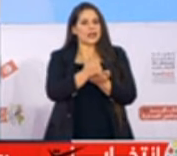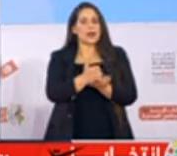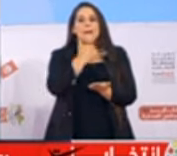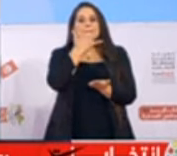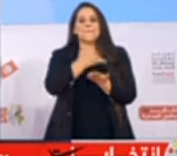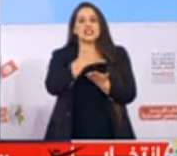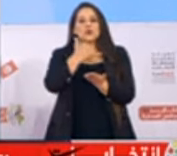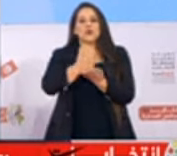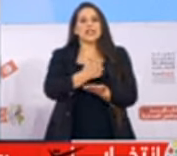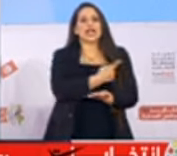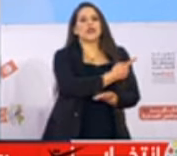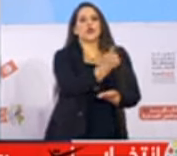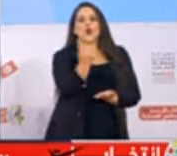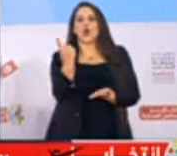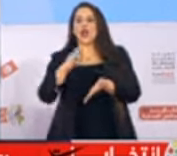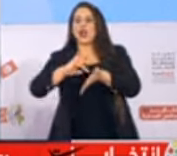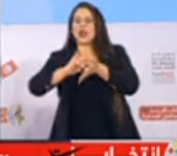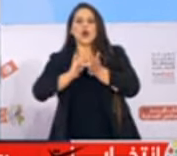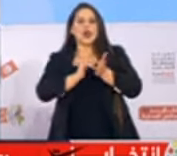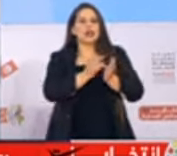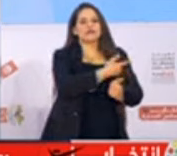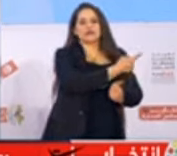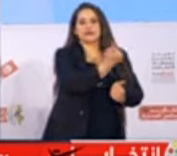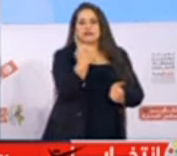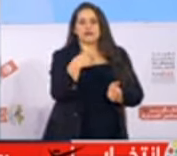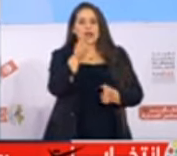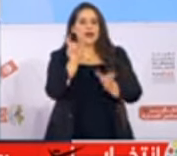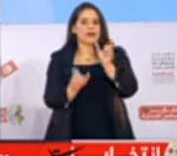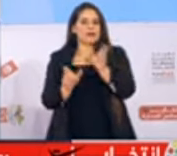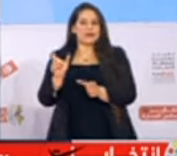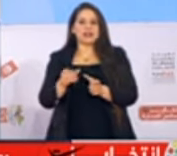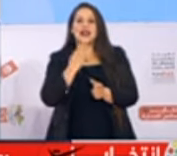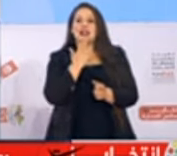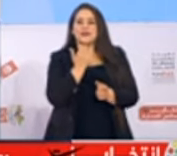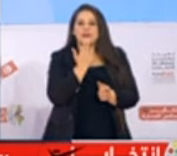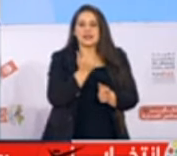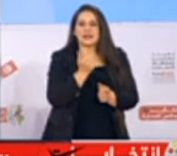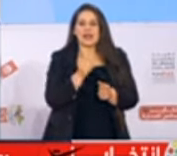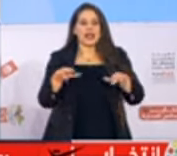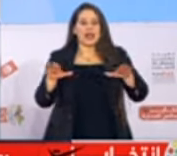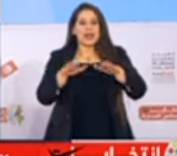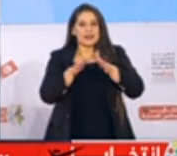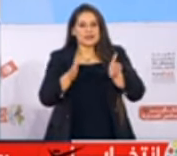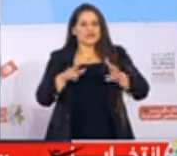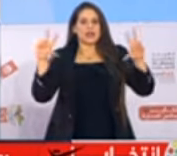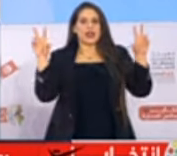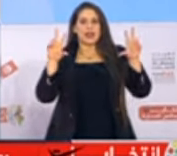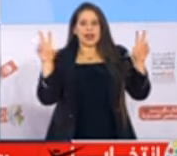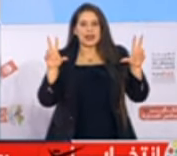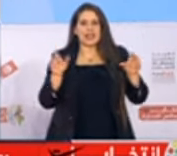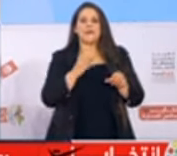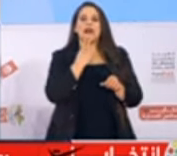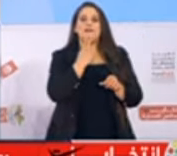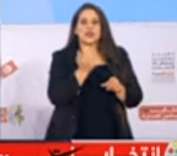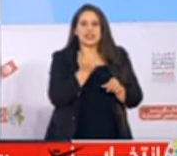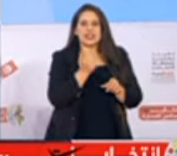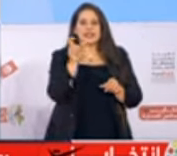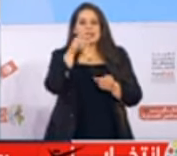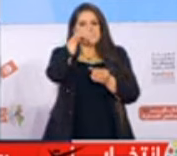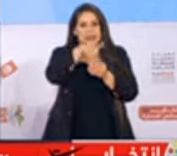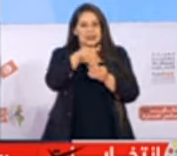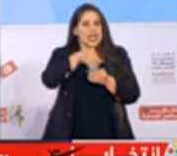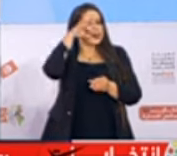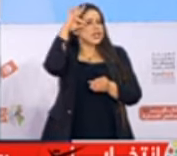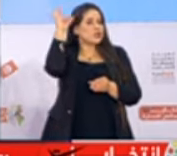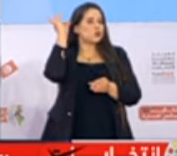مسؤولية الجميع اللي معناها لإنجاح أي مسار انتخابي. نبدأ بالإعلام، معناها المواطنين، الناخبين،